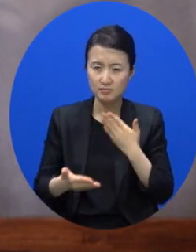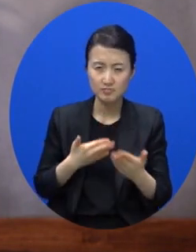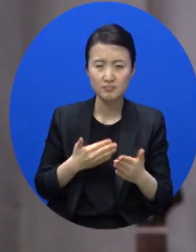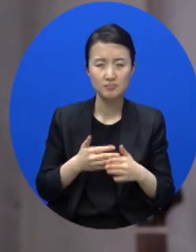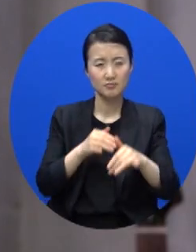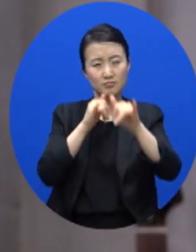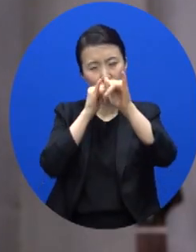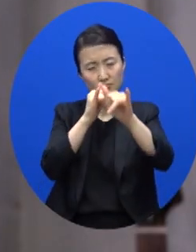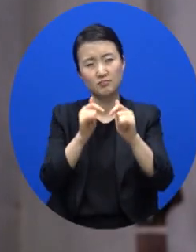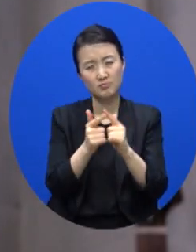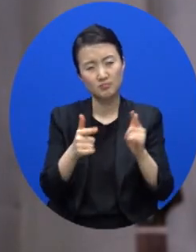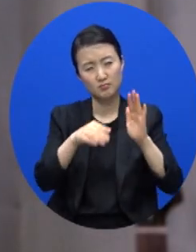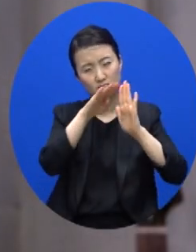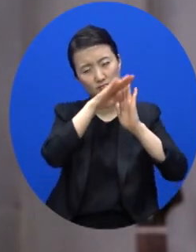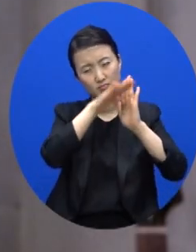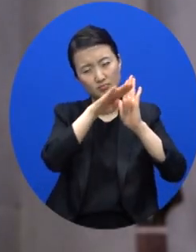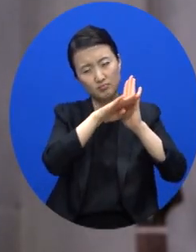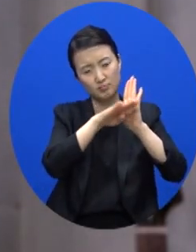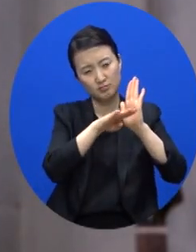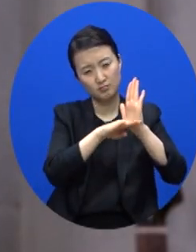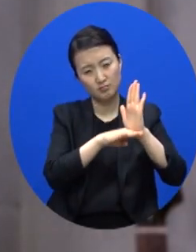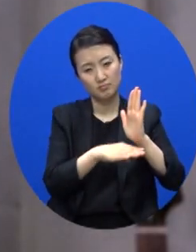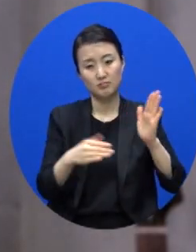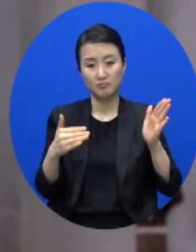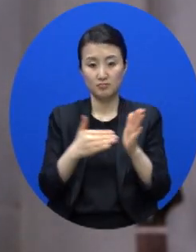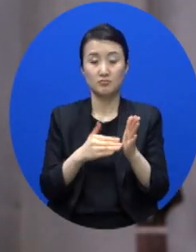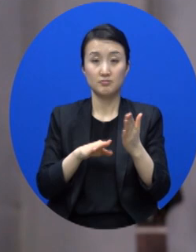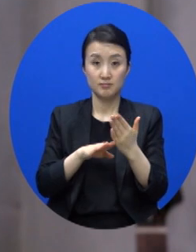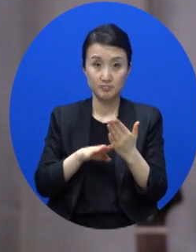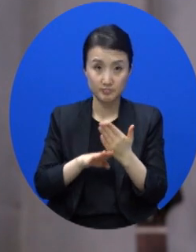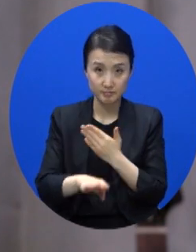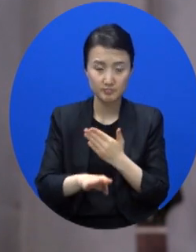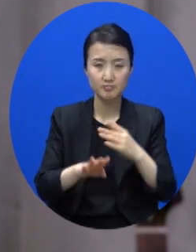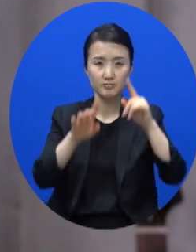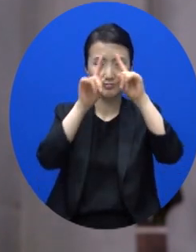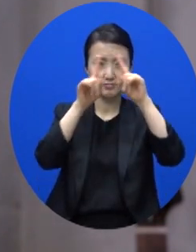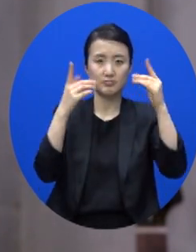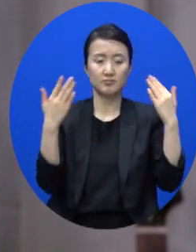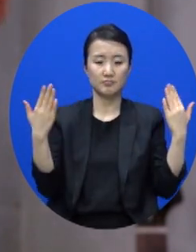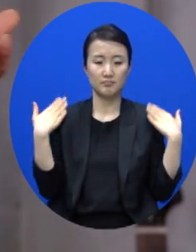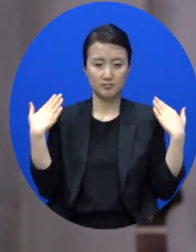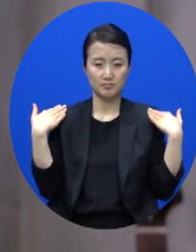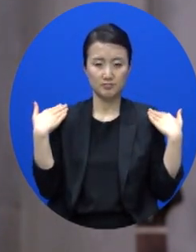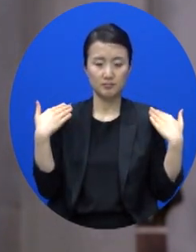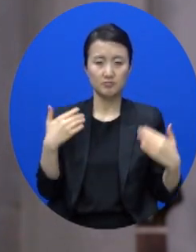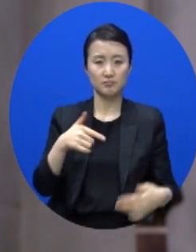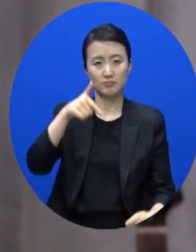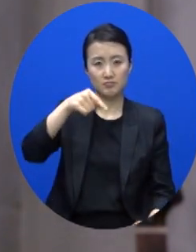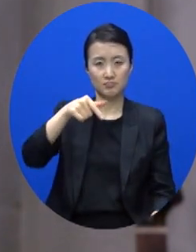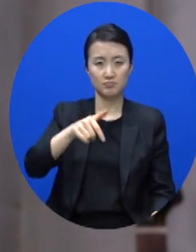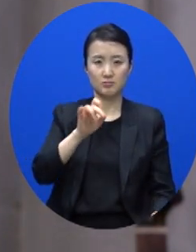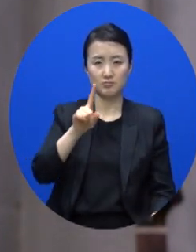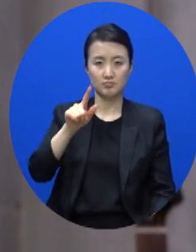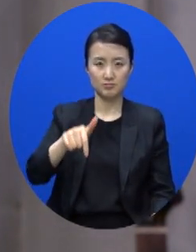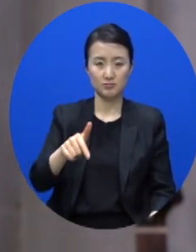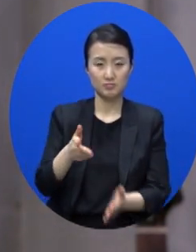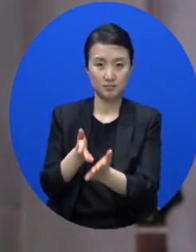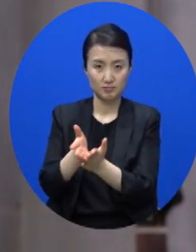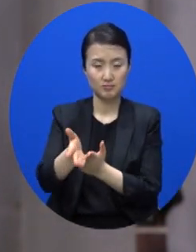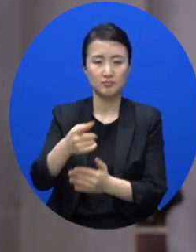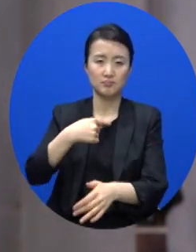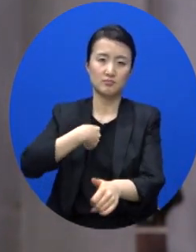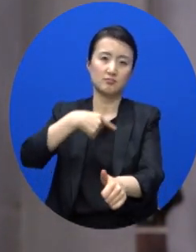나서 대학의 국악과에 제가 강의를 맡게 되고 그